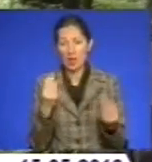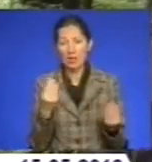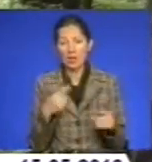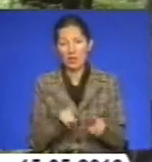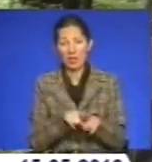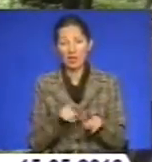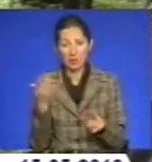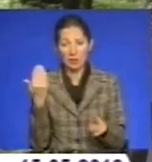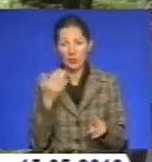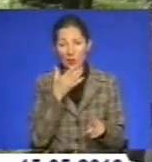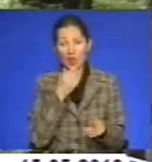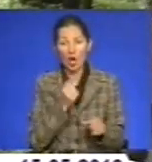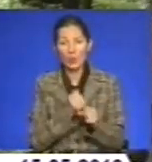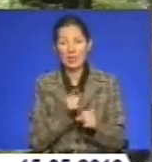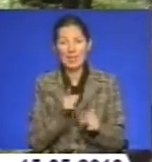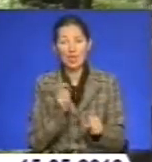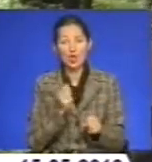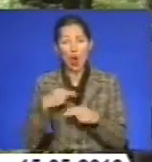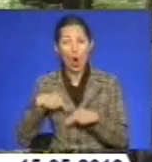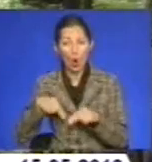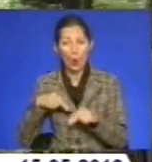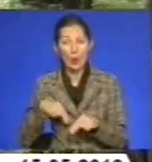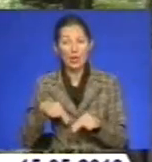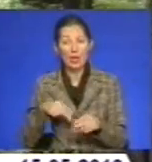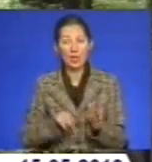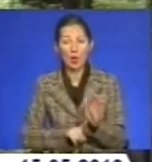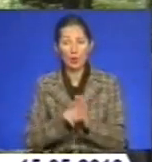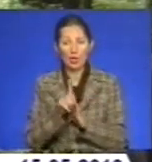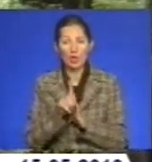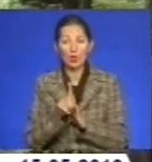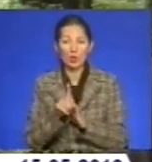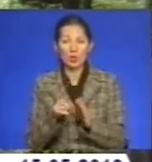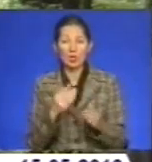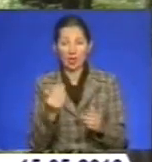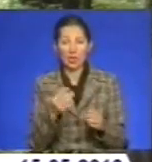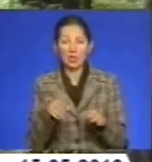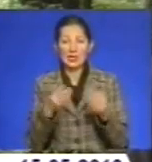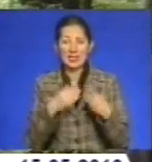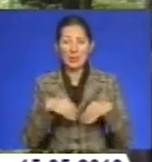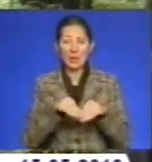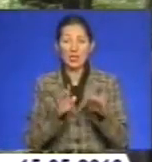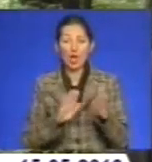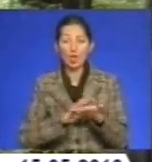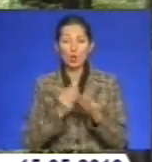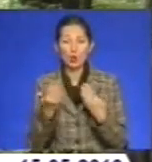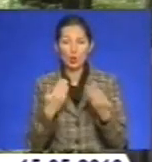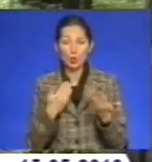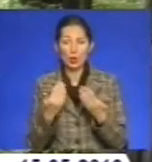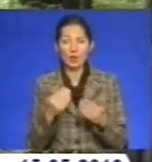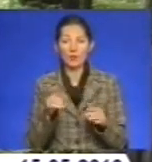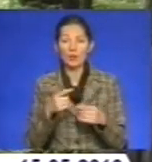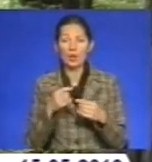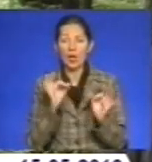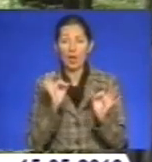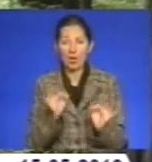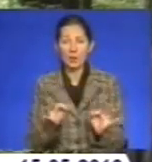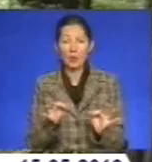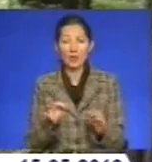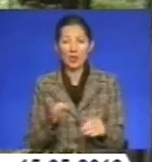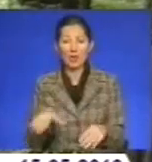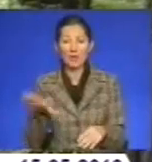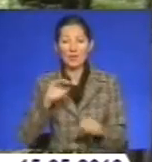виглядала, робити те, що робила на початок встановлення їхніх сімейних стосунків. Але насправді все в світі змінюється.